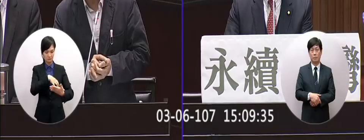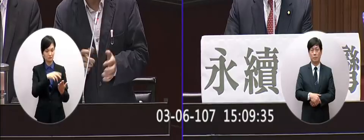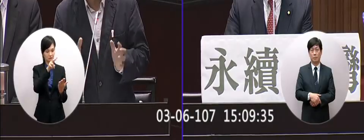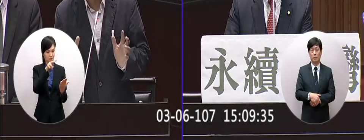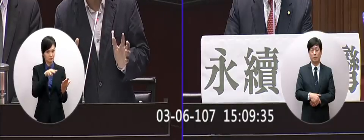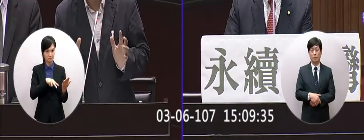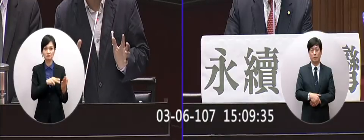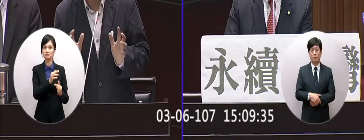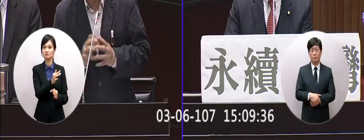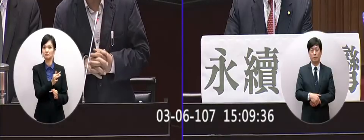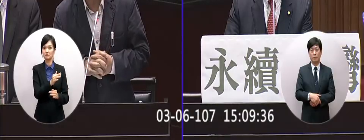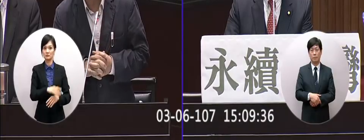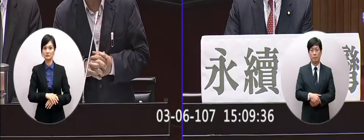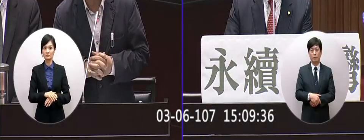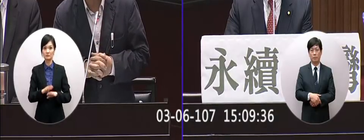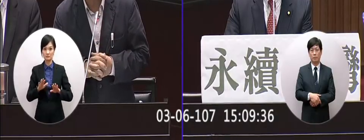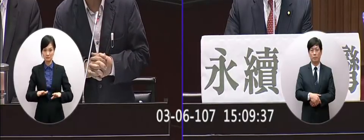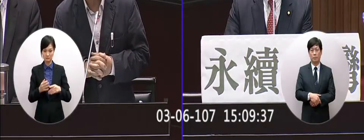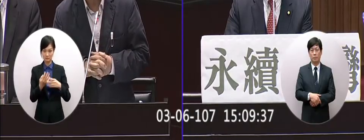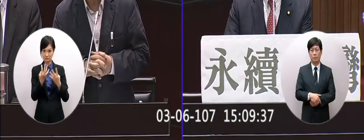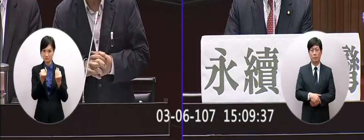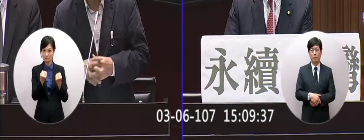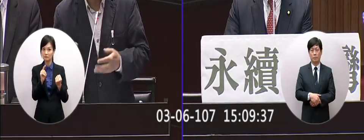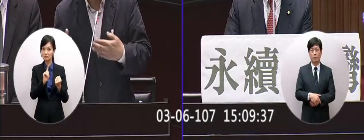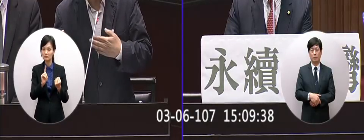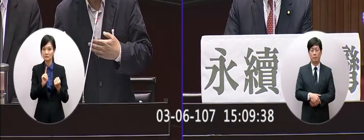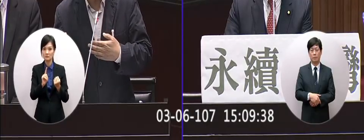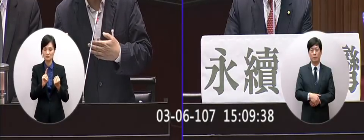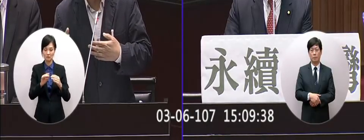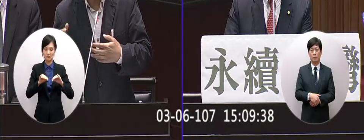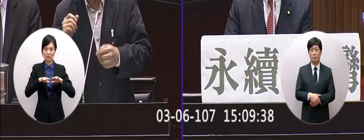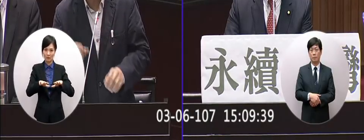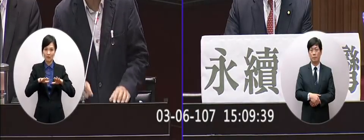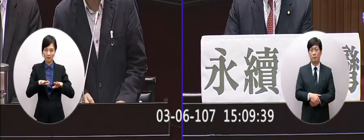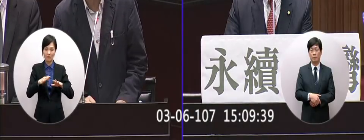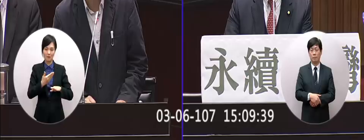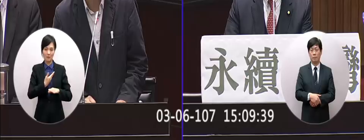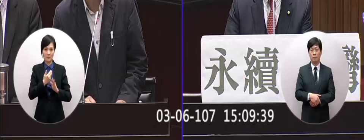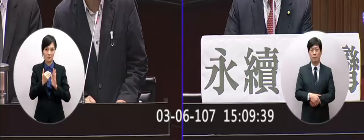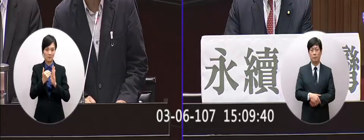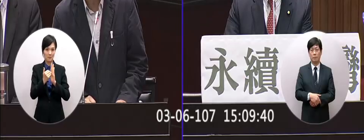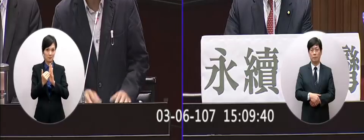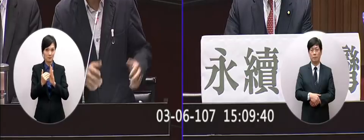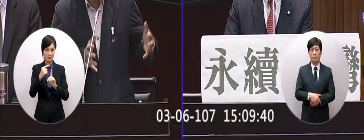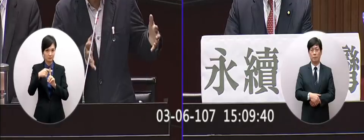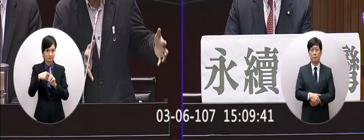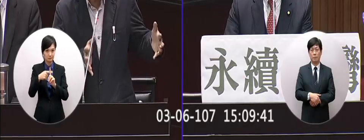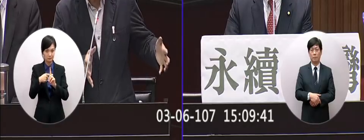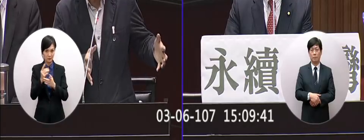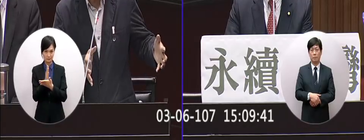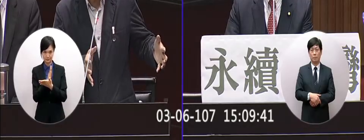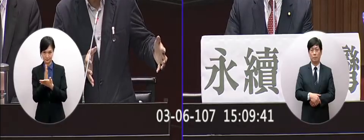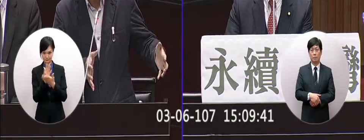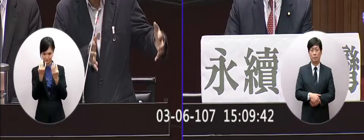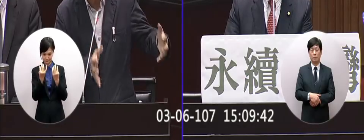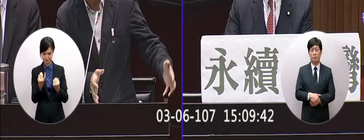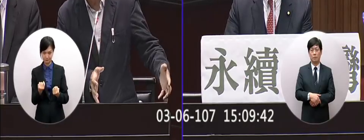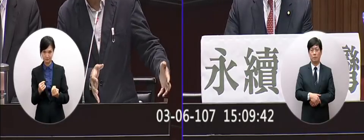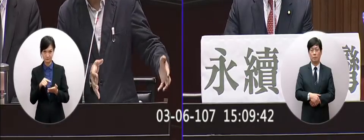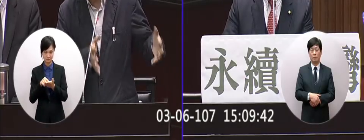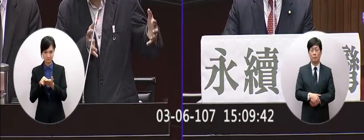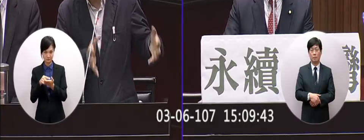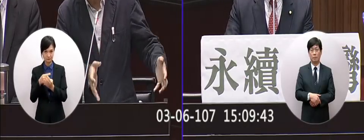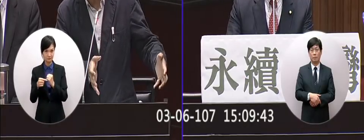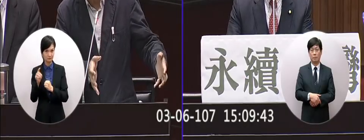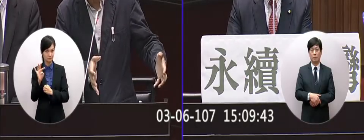个数字就是现在在做耐震评估的数量，光这一两个月增加了几百件出来。这个数字一出来的时候，再